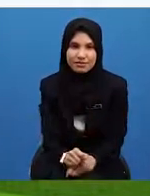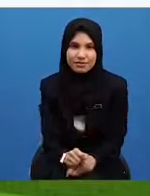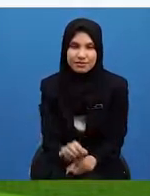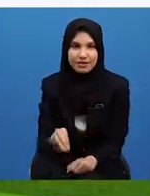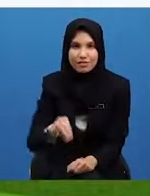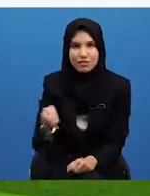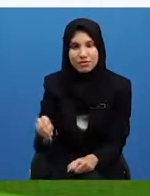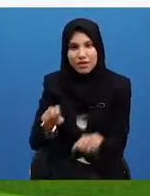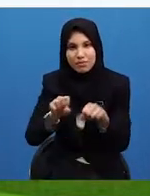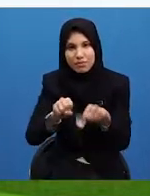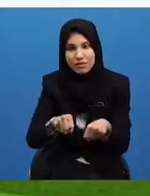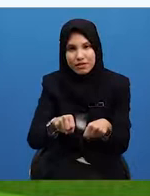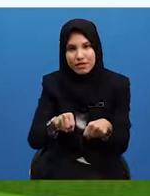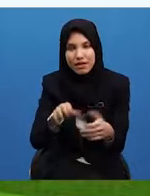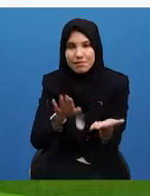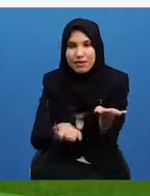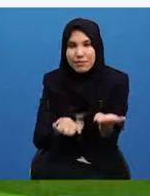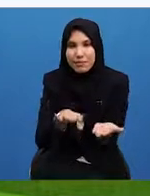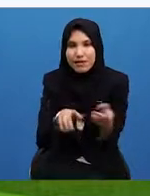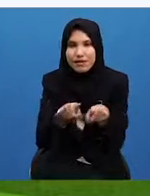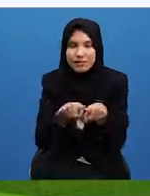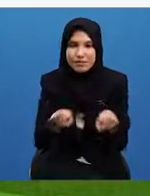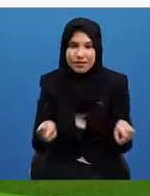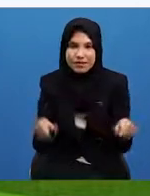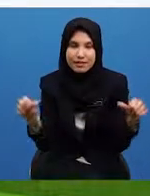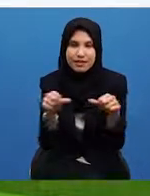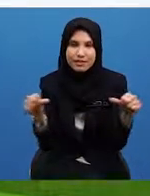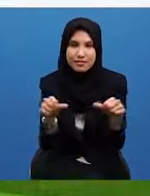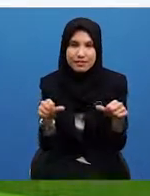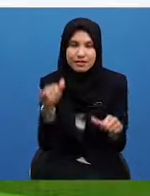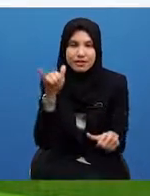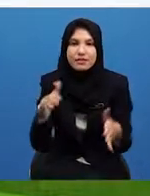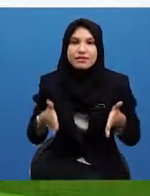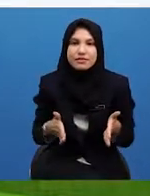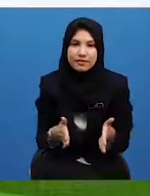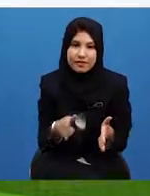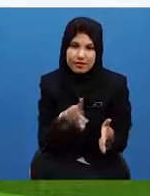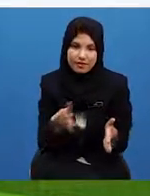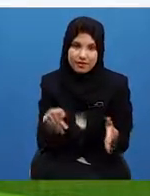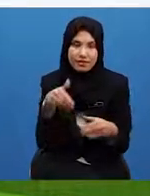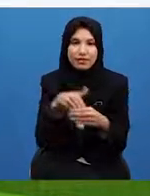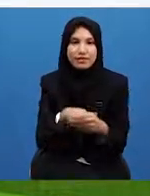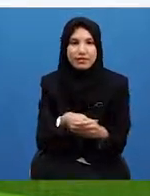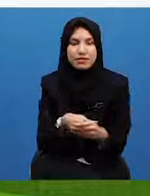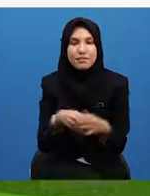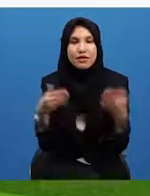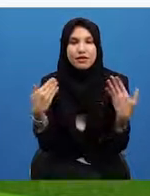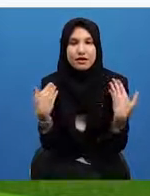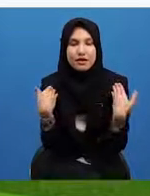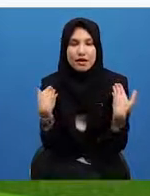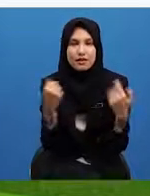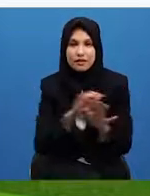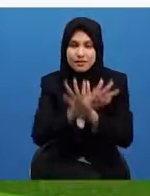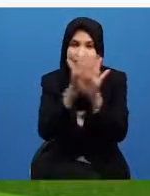murid boleh membanding bezzel Activity yang dijalankan